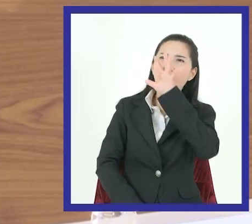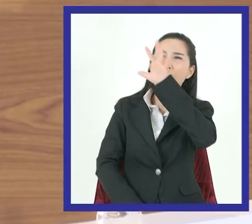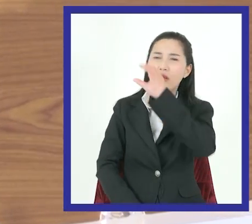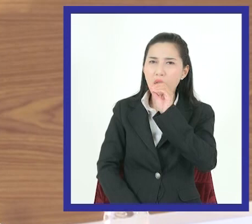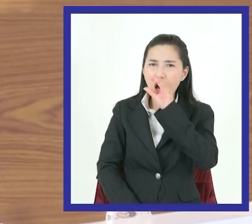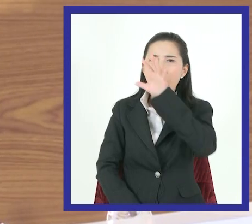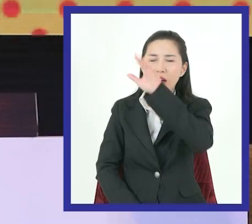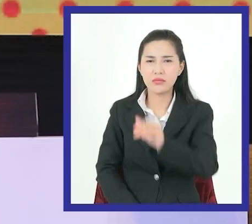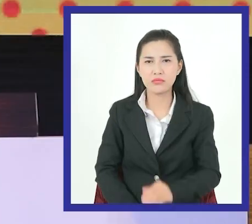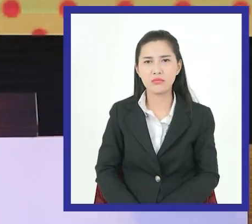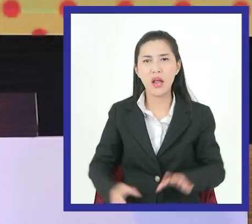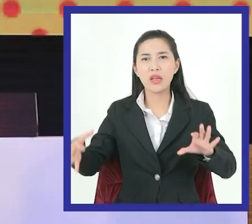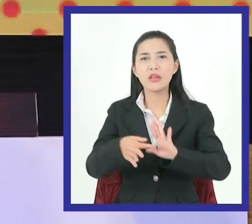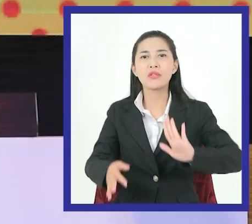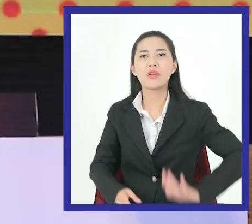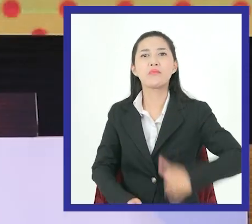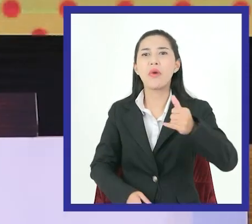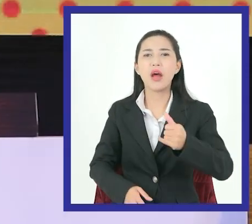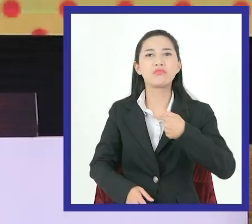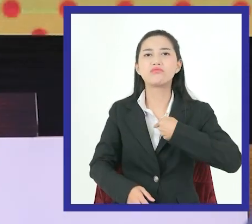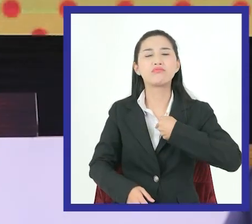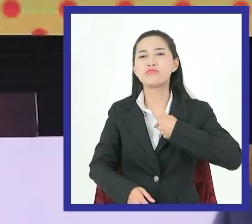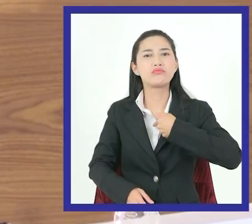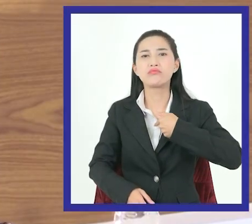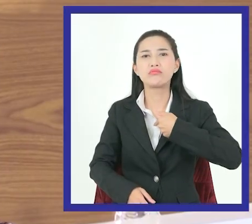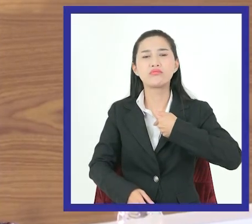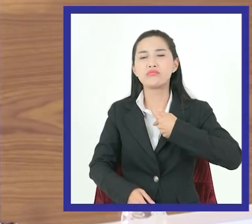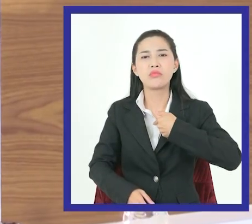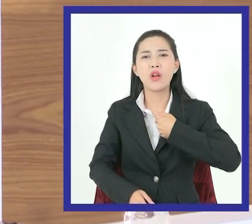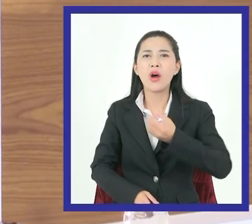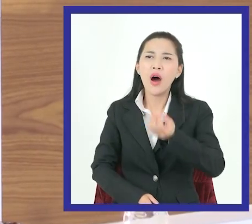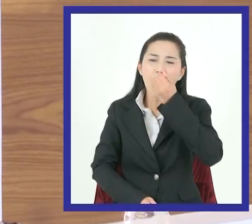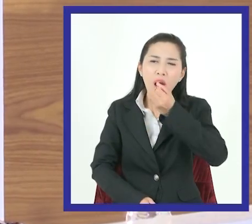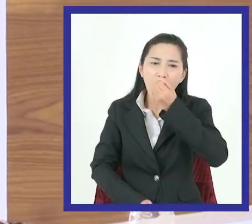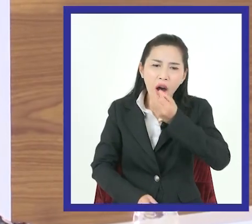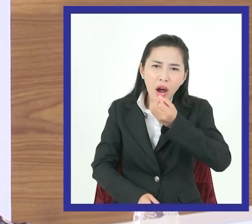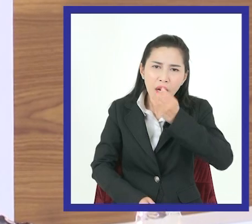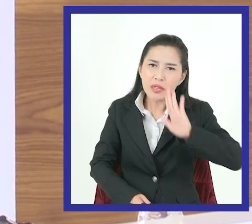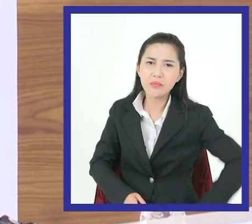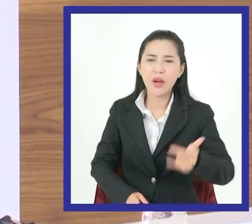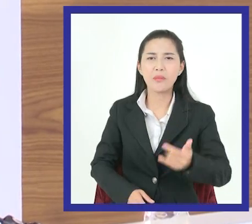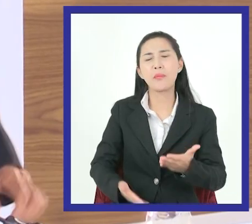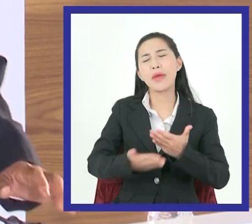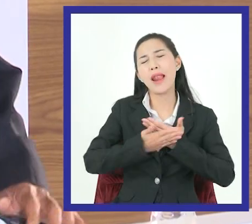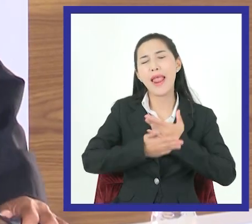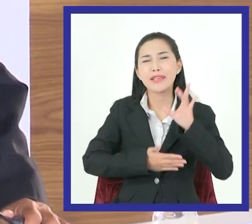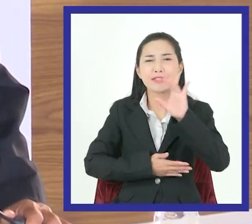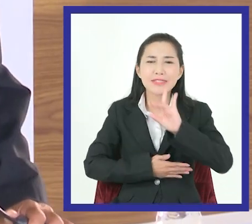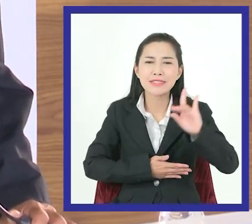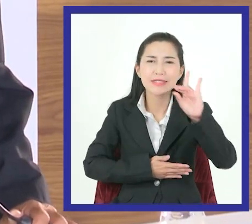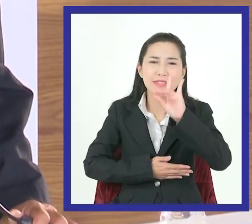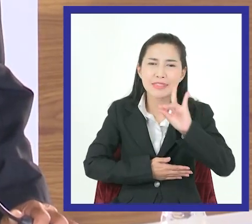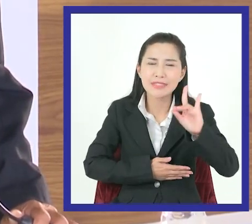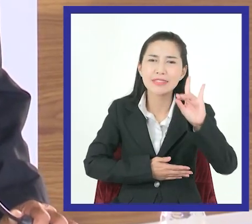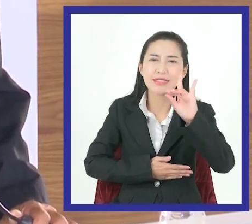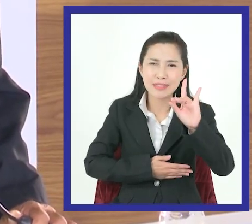เรื่องของหมาเนี่ยนะเราไม่ได้เป็นคนที่ไปกินหมายังไม่ใช่ครับเราเป็นคนรักสัตว์ครับเราอนุรักษ์